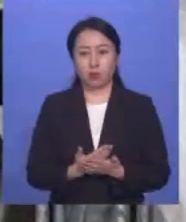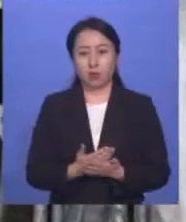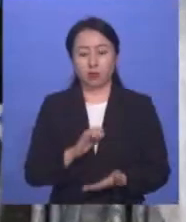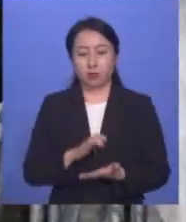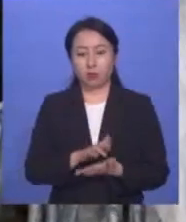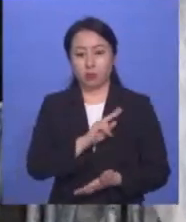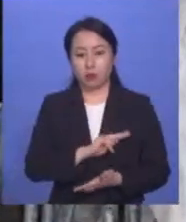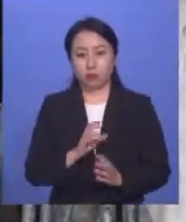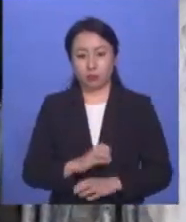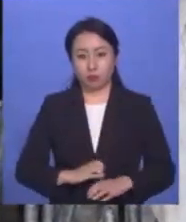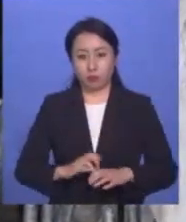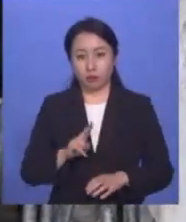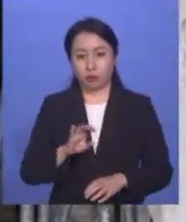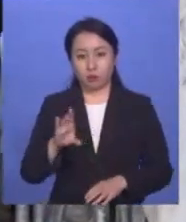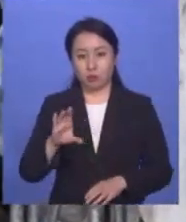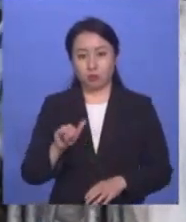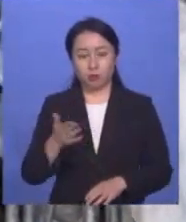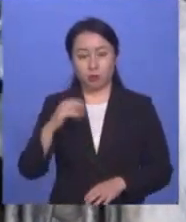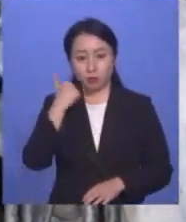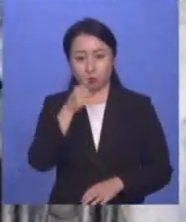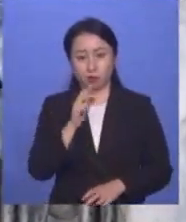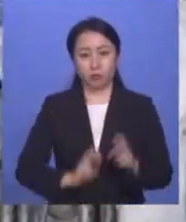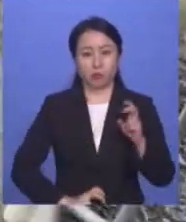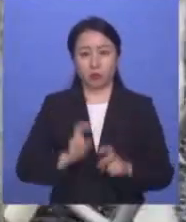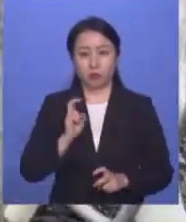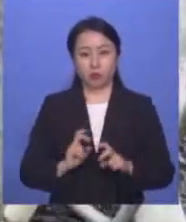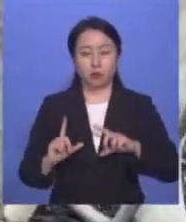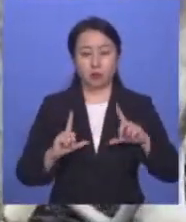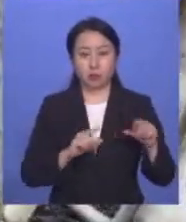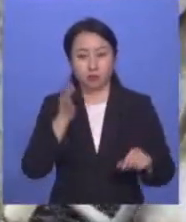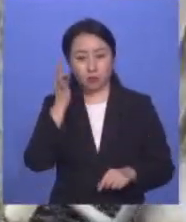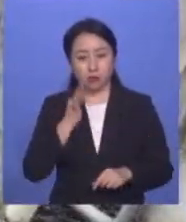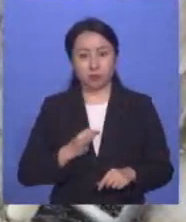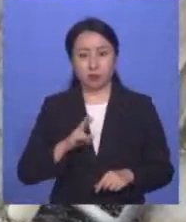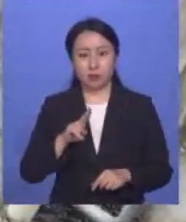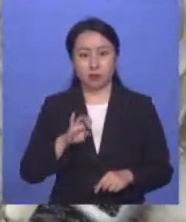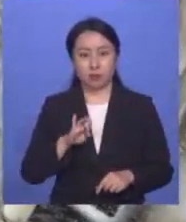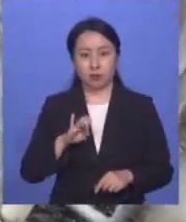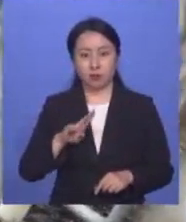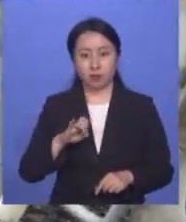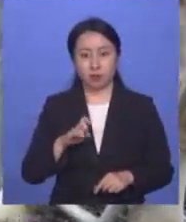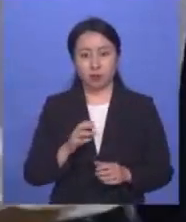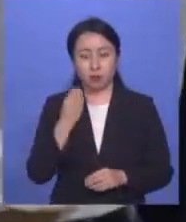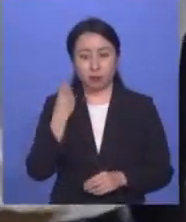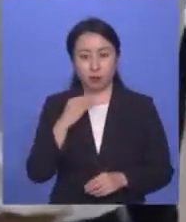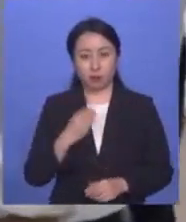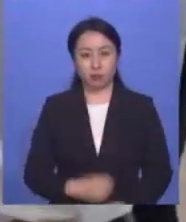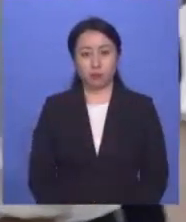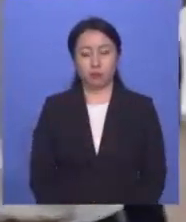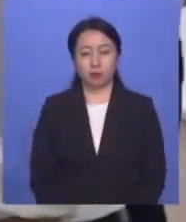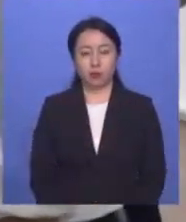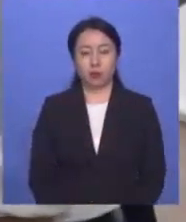ознакомился с работой товарищества «Кызылжарсуд». В прошлом году предприятие завезло из Германии поголовье симментальской и галштинской пород. На сегодняшний